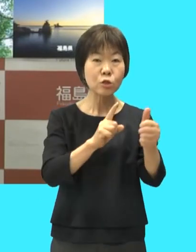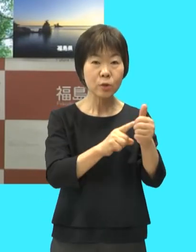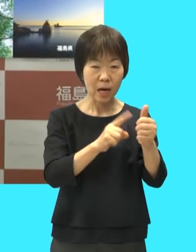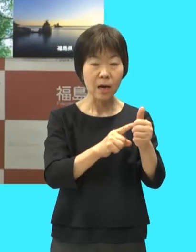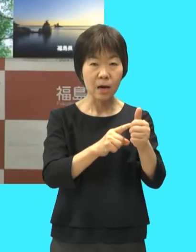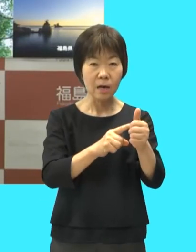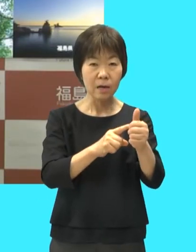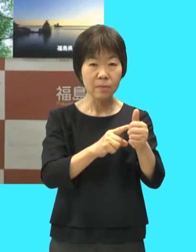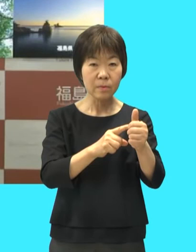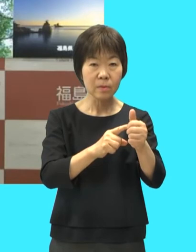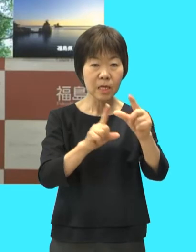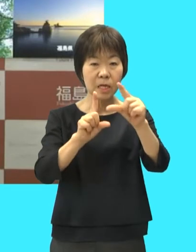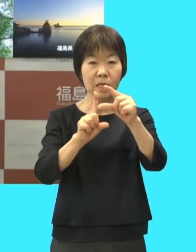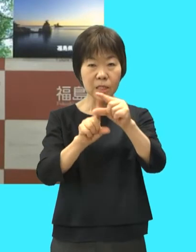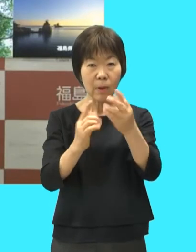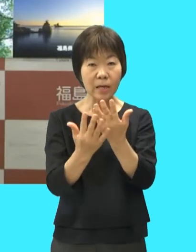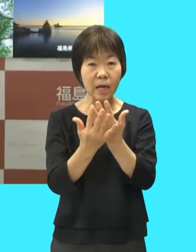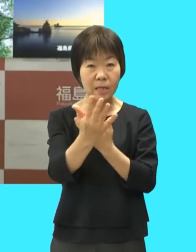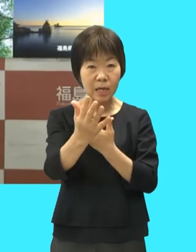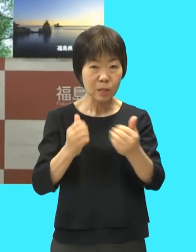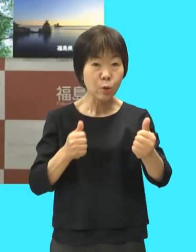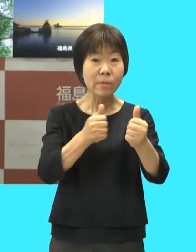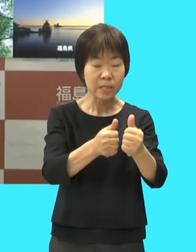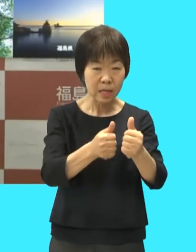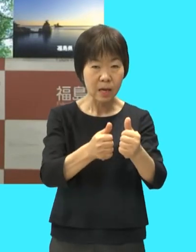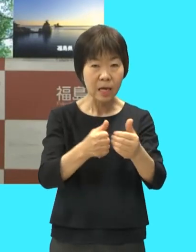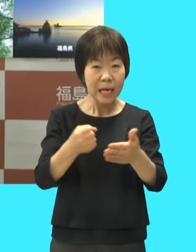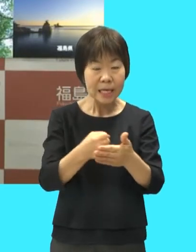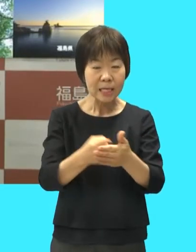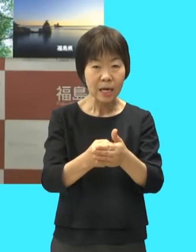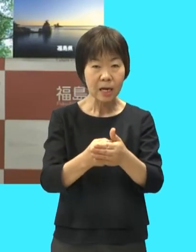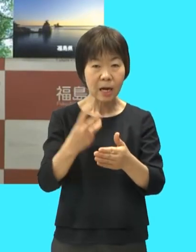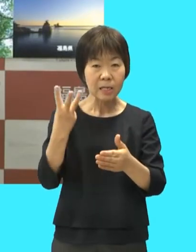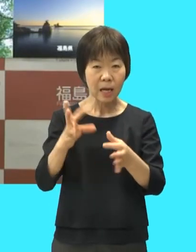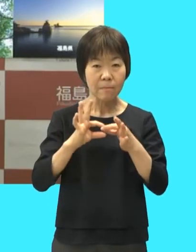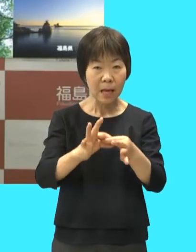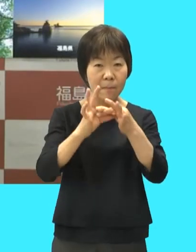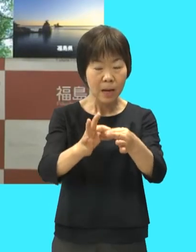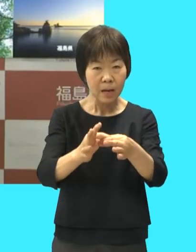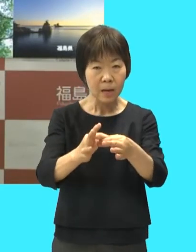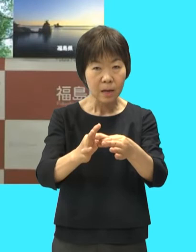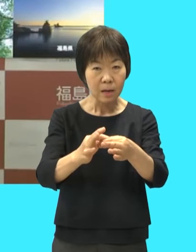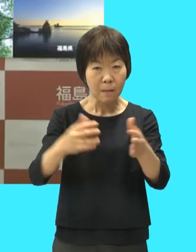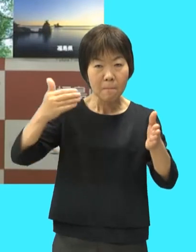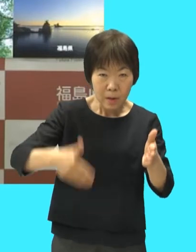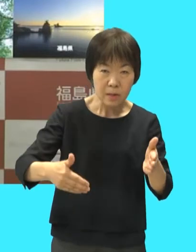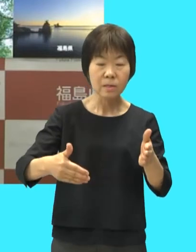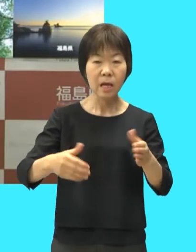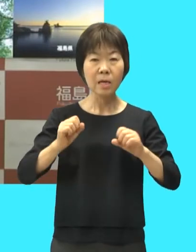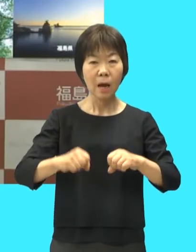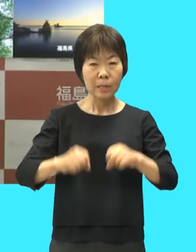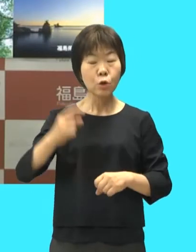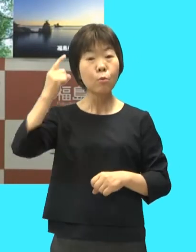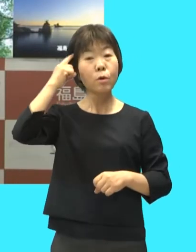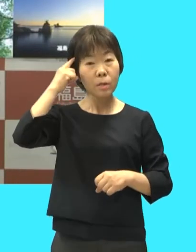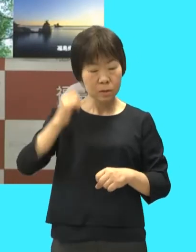が千葉大会に臨みまして、まあ、残念ながら3連覇とはならなかったんですが、まあ、頑張ってやられたと思います。